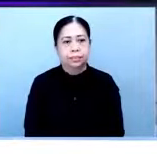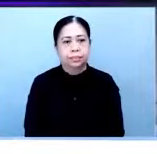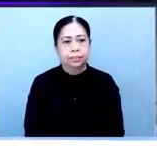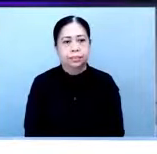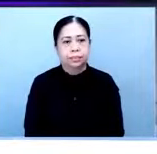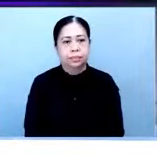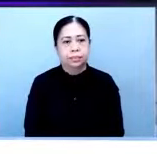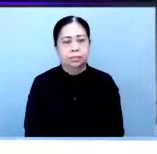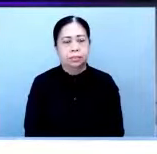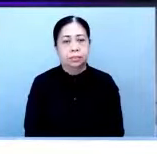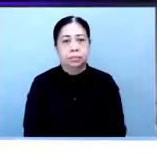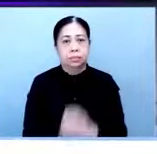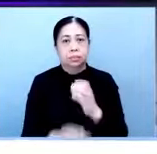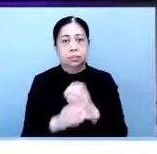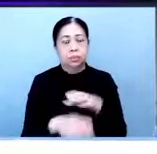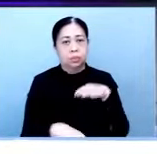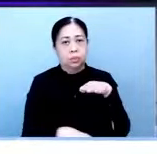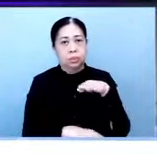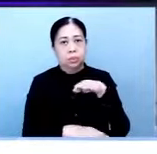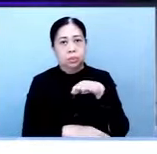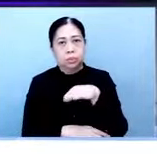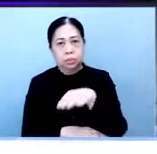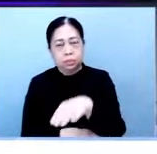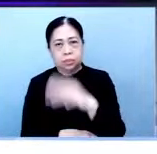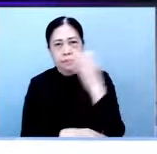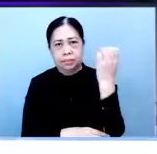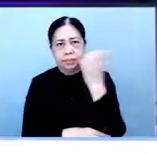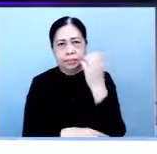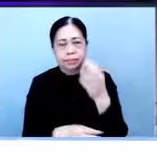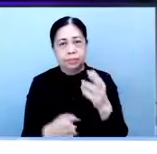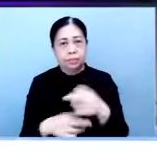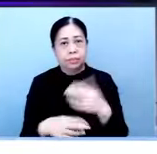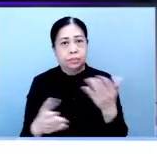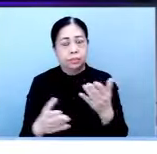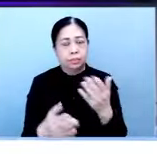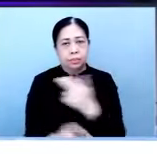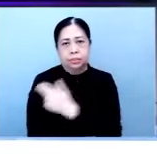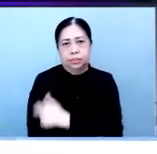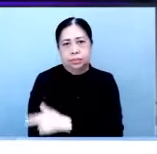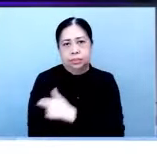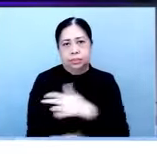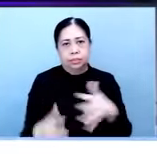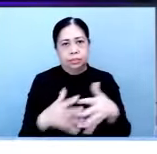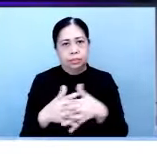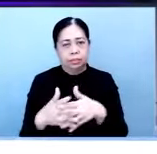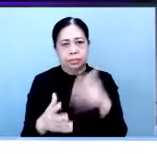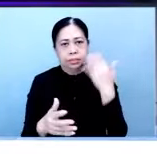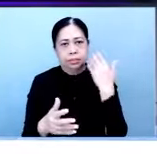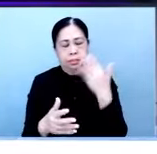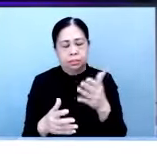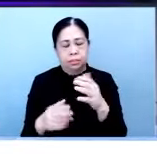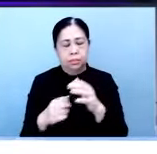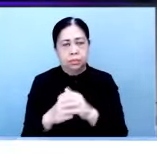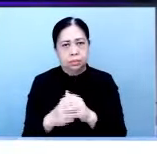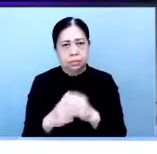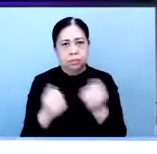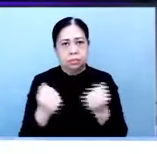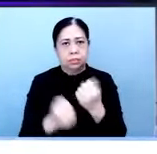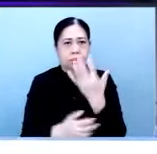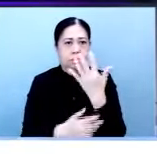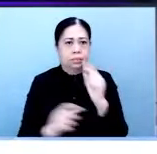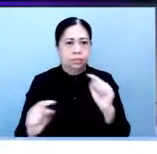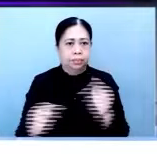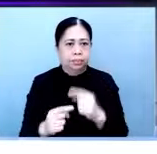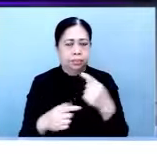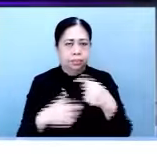Nagdire-diretso ang isang kotse hanggang sa emergency room ng isang ospital sa Amerika. Patay ang driver habang 5 ang sugatan. Yan